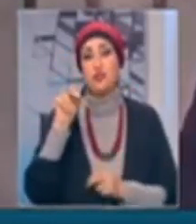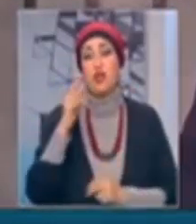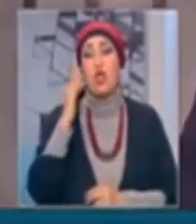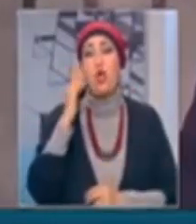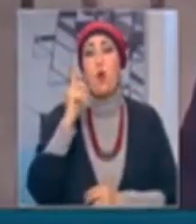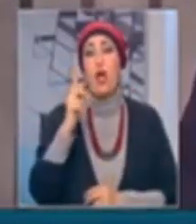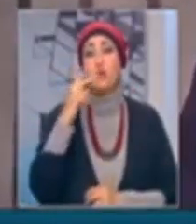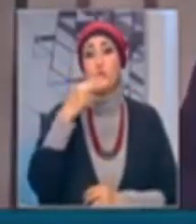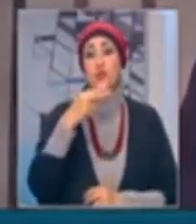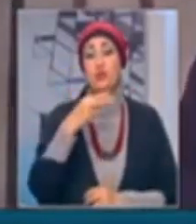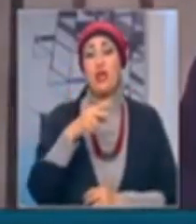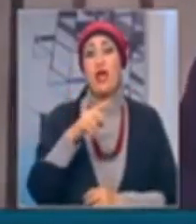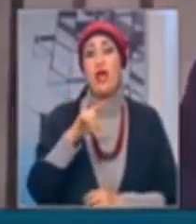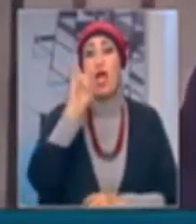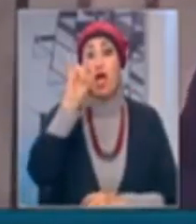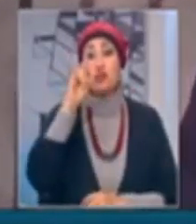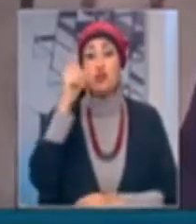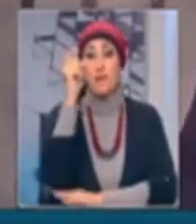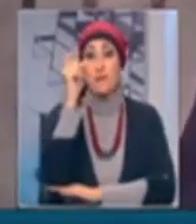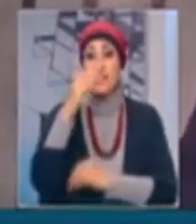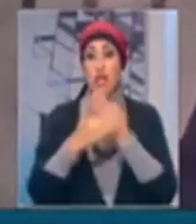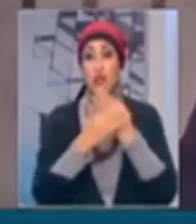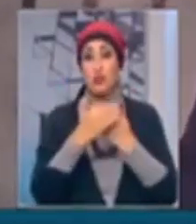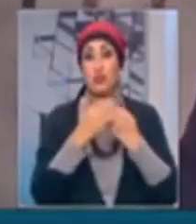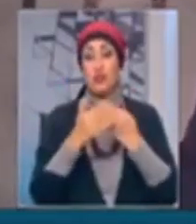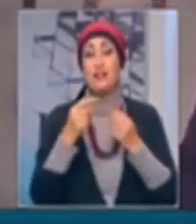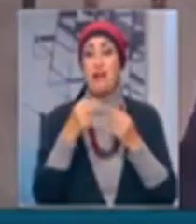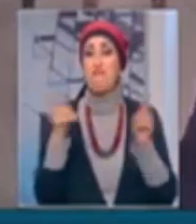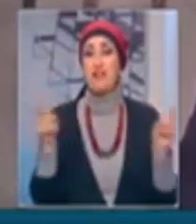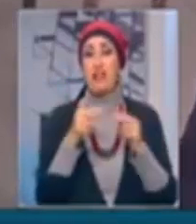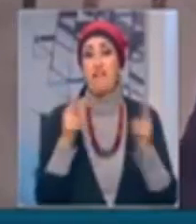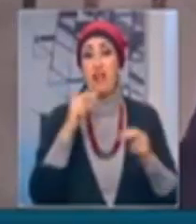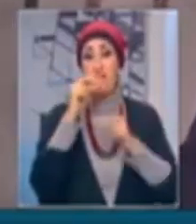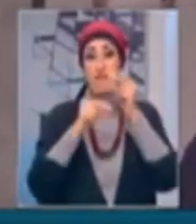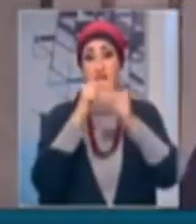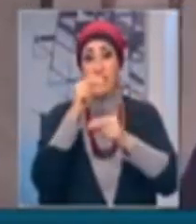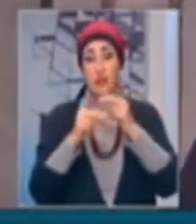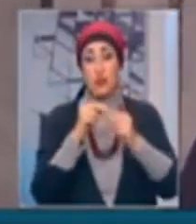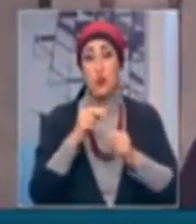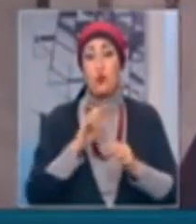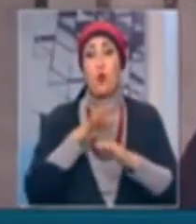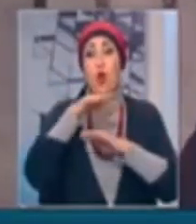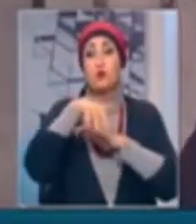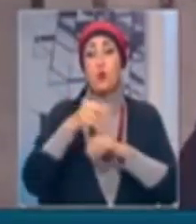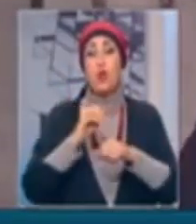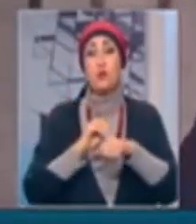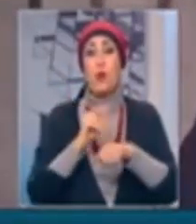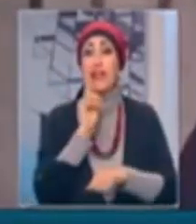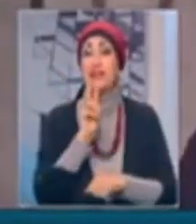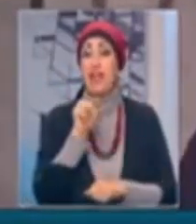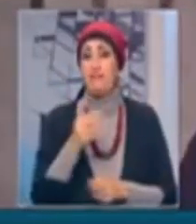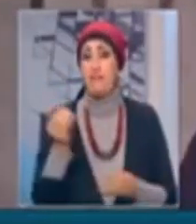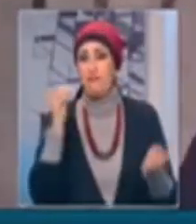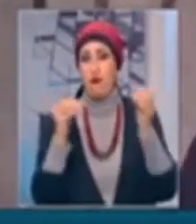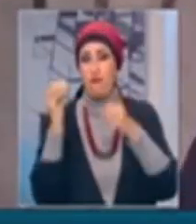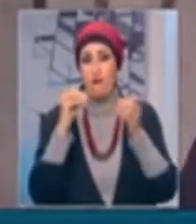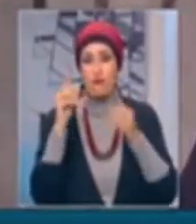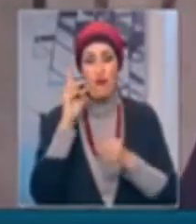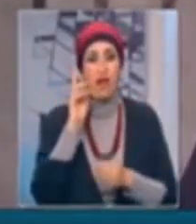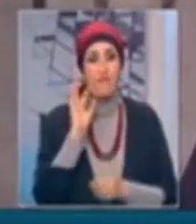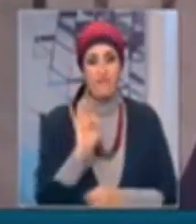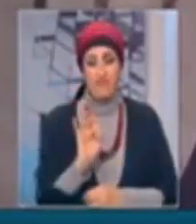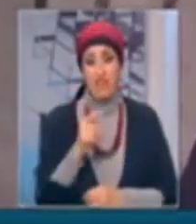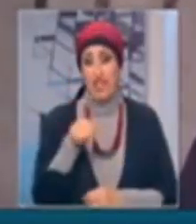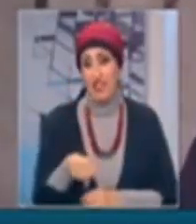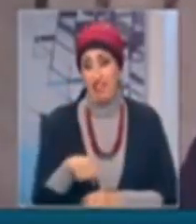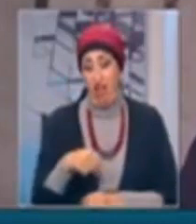2021 بافتتاح 10 مساجد جديدة في محافظتي الفيوم وأسوان. لكن مزيد عن هذه الافتتاحات والعيد